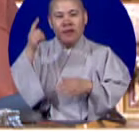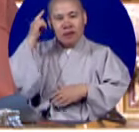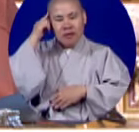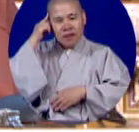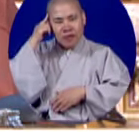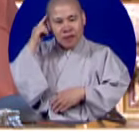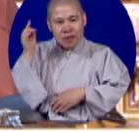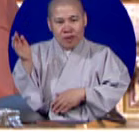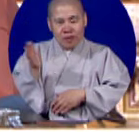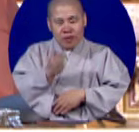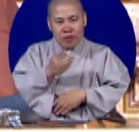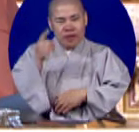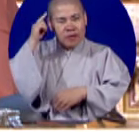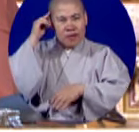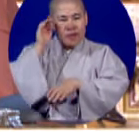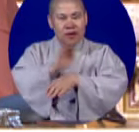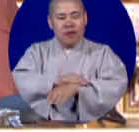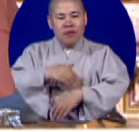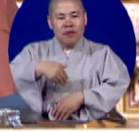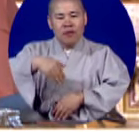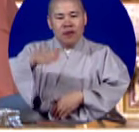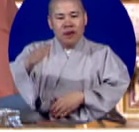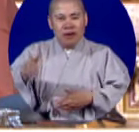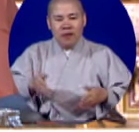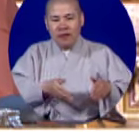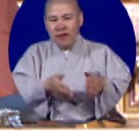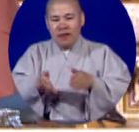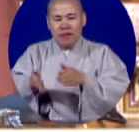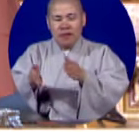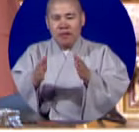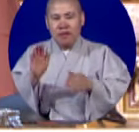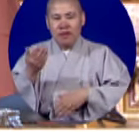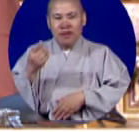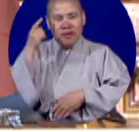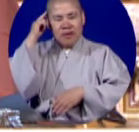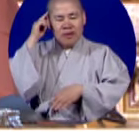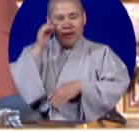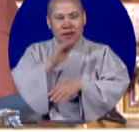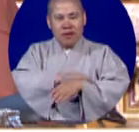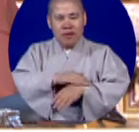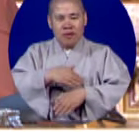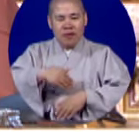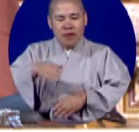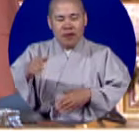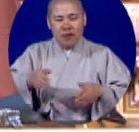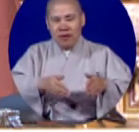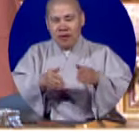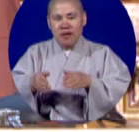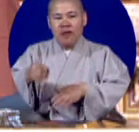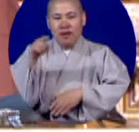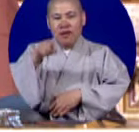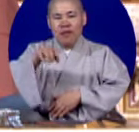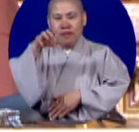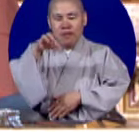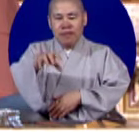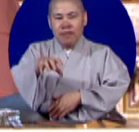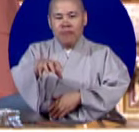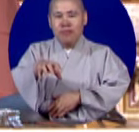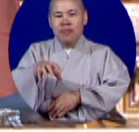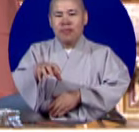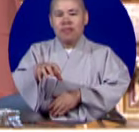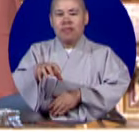의식에서 지혜로 가는 게 불교입니다. 그 지혜로 가면 어떻게 되느냐? 거기에는